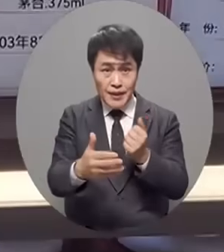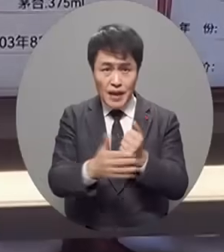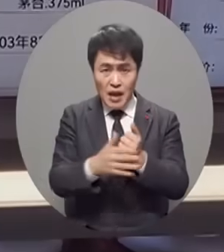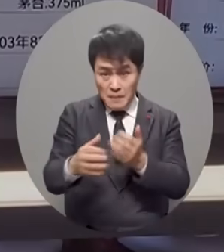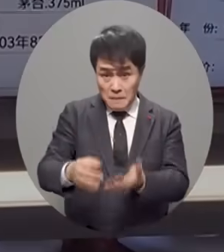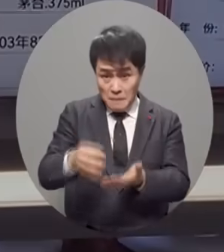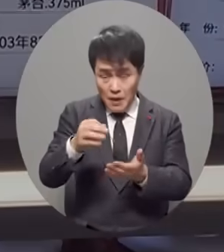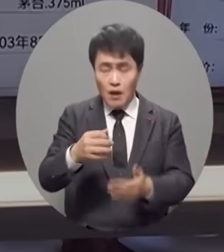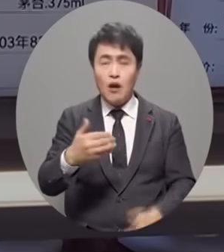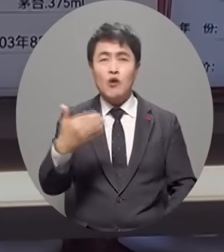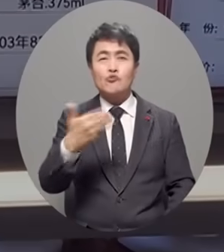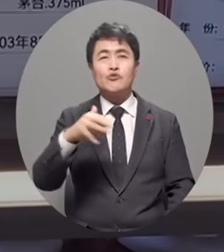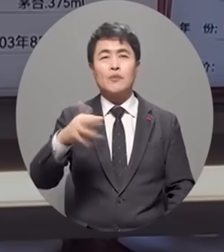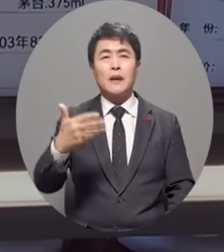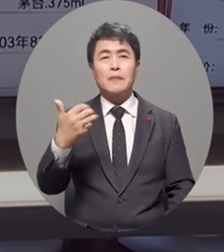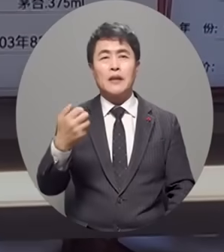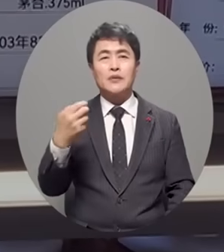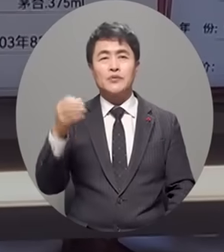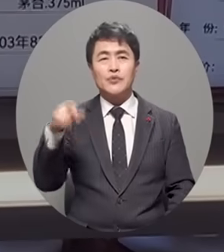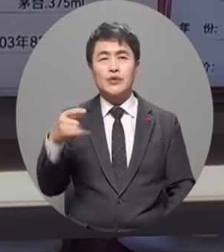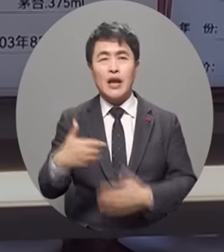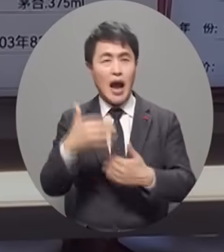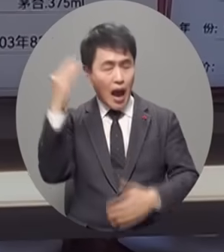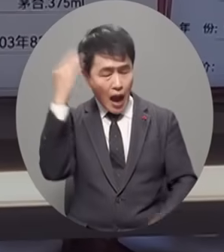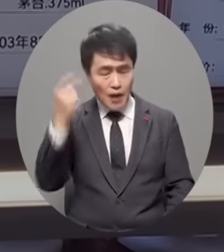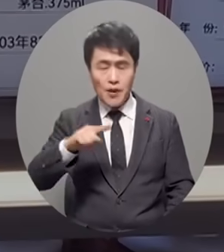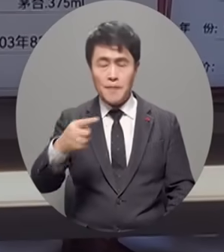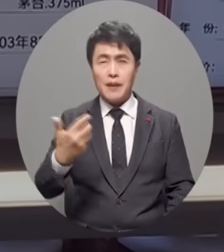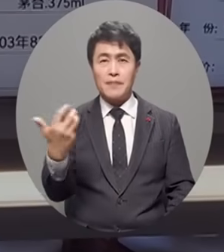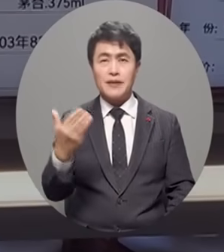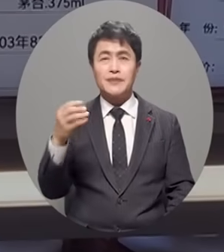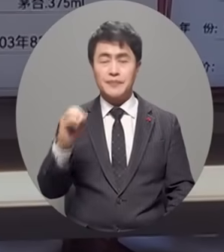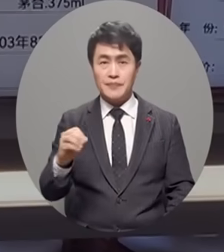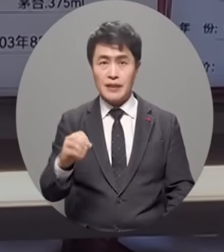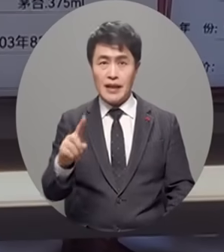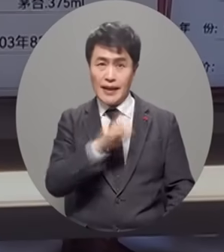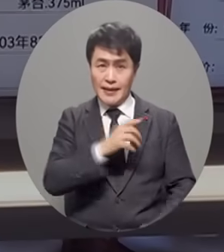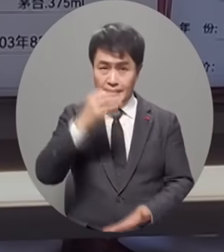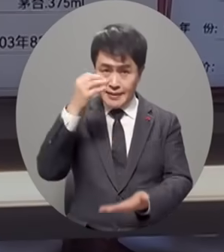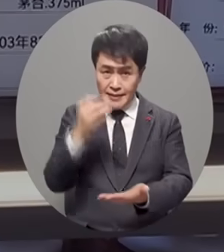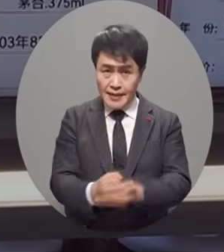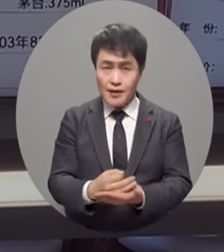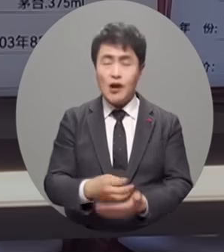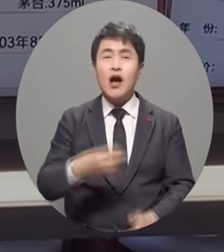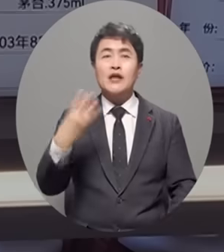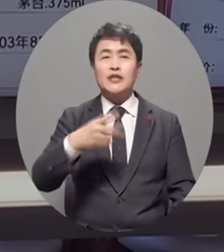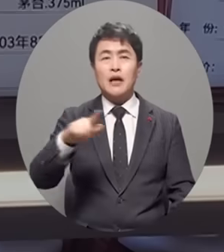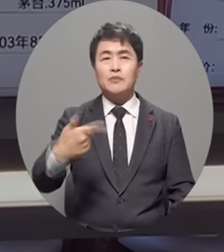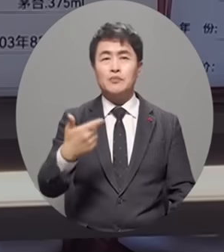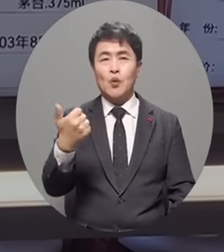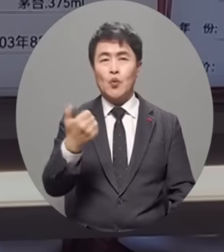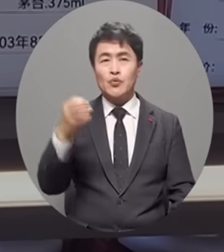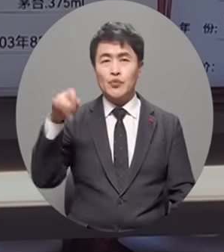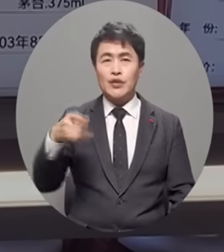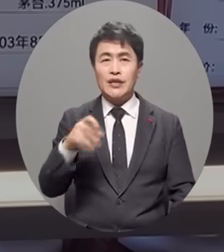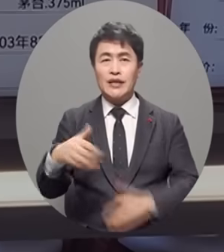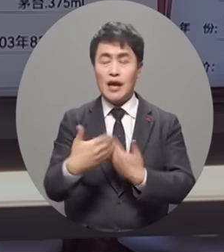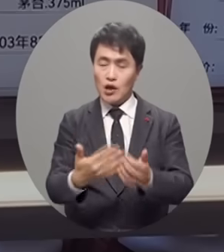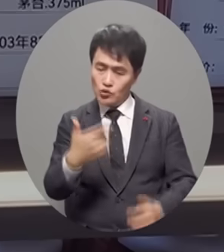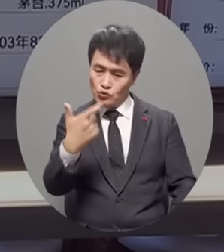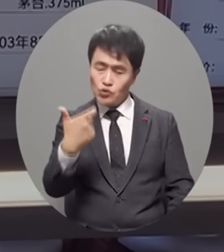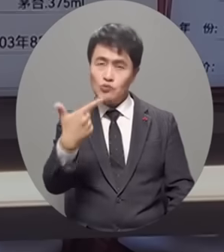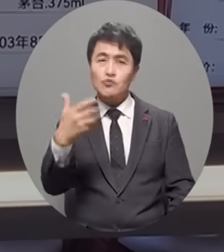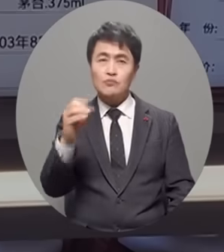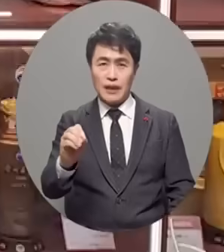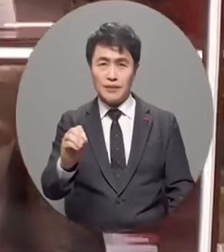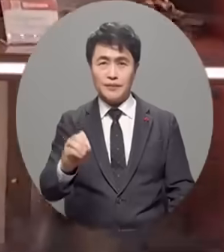건 9,882위안, 우리 돈 180만 원. 가장 싼 것도 3,650위안, 66만 원이나